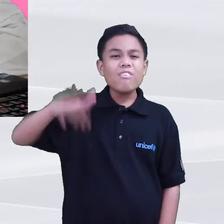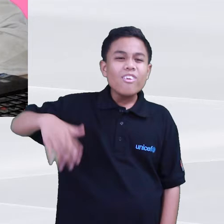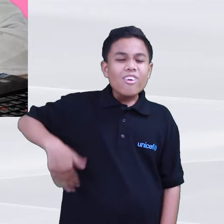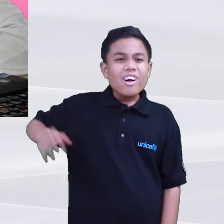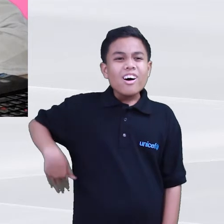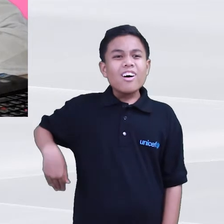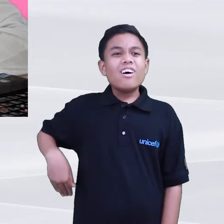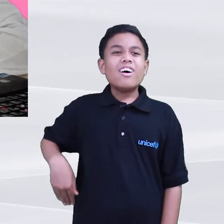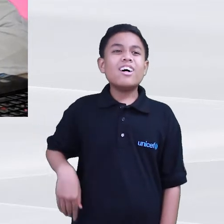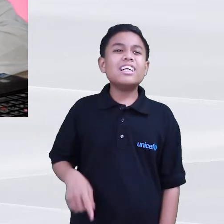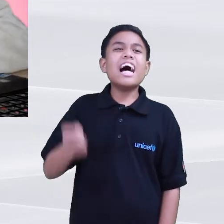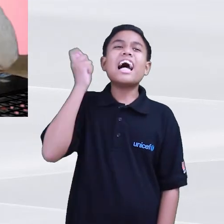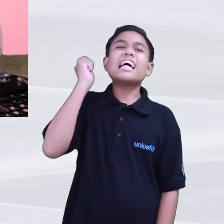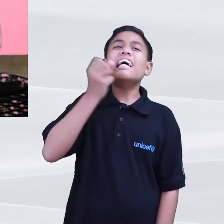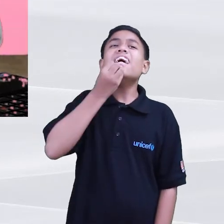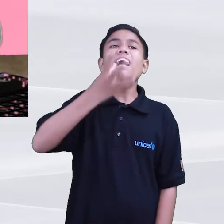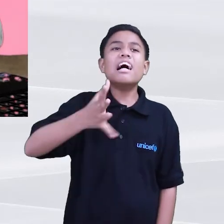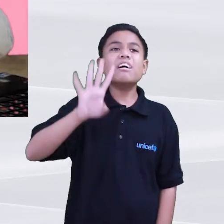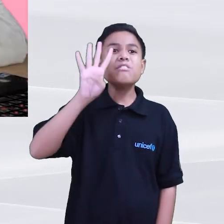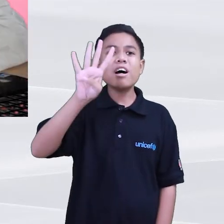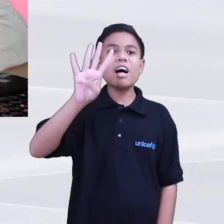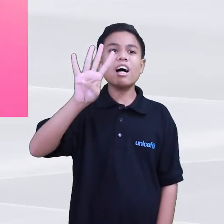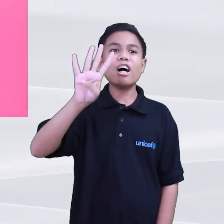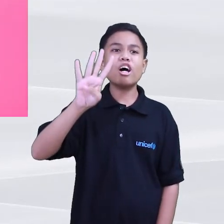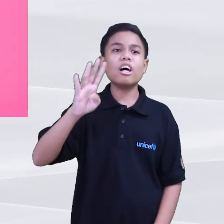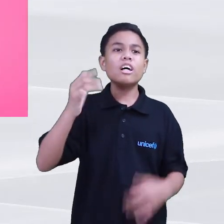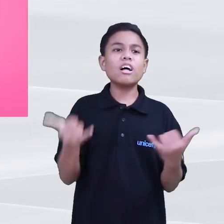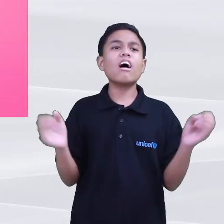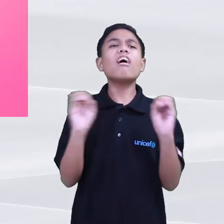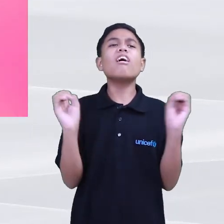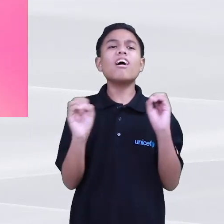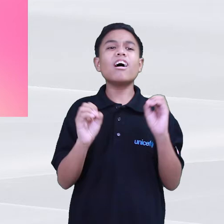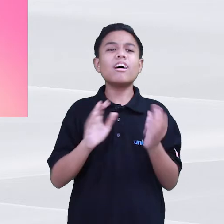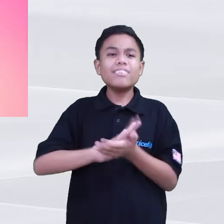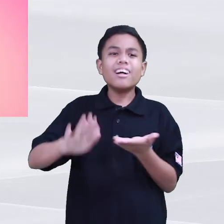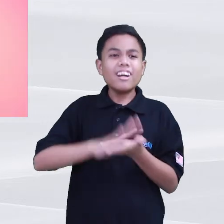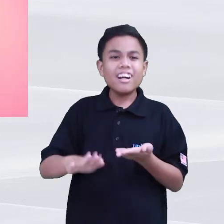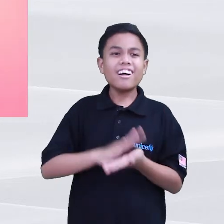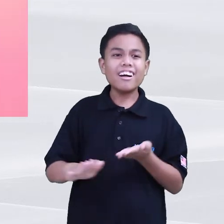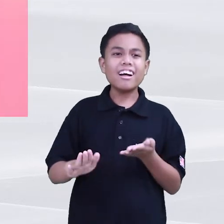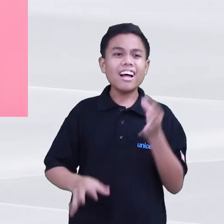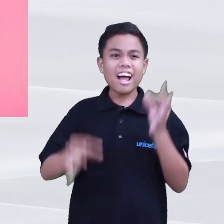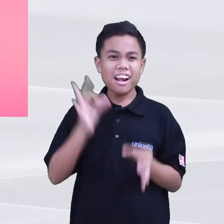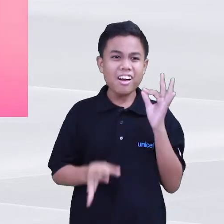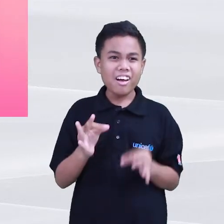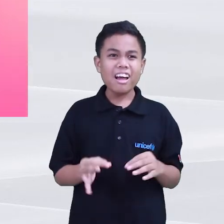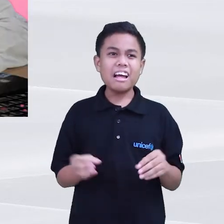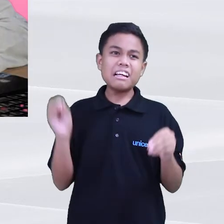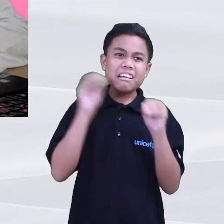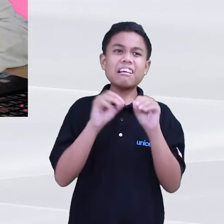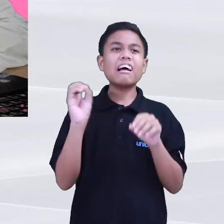Macam belum. Tadi Alisha ada sebut tentang 4 langkah, gelung sekarang tiada langkah kemaskini. Kalau tak ada langkah